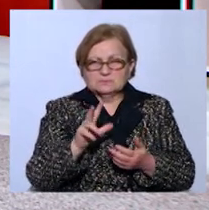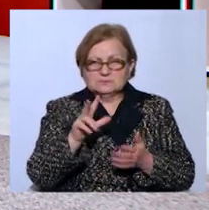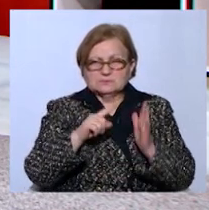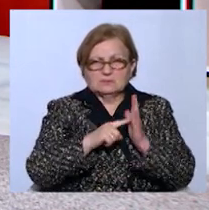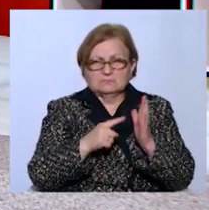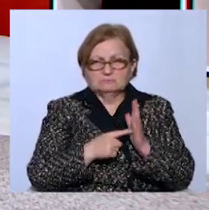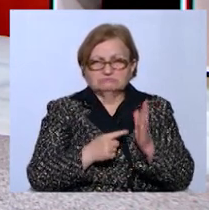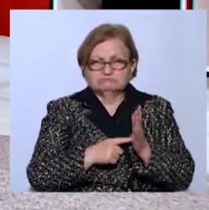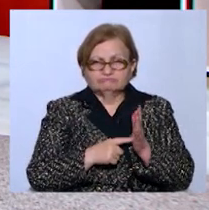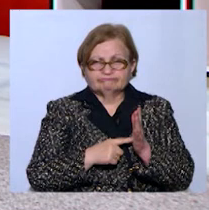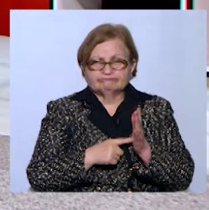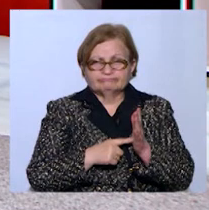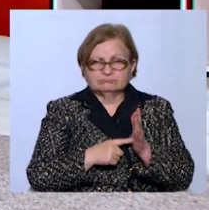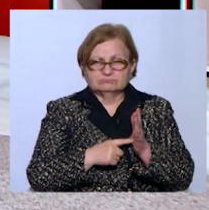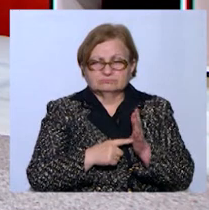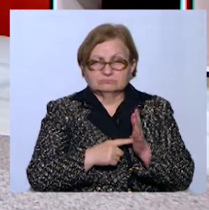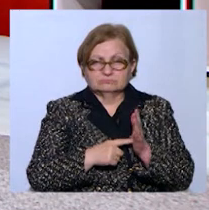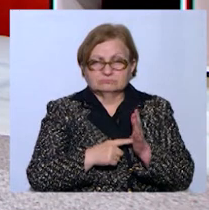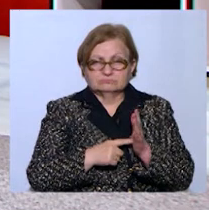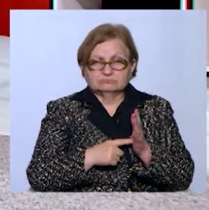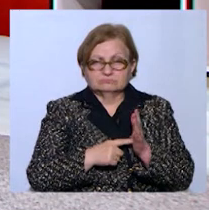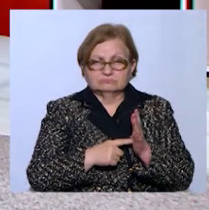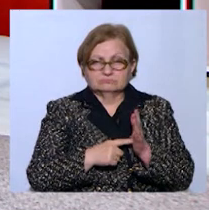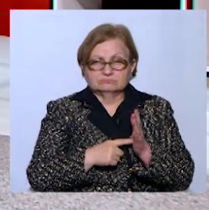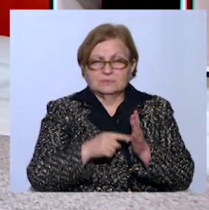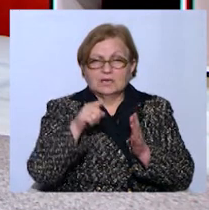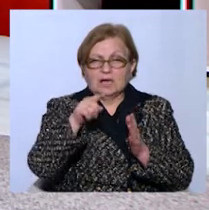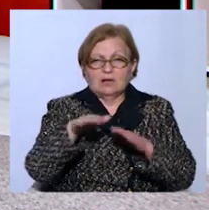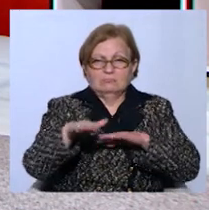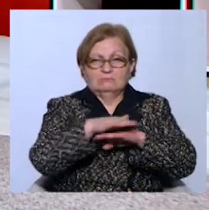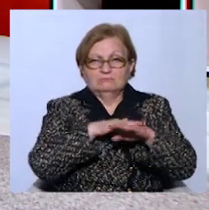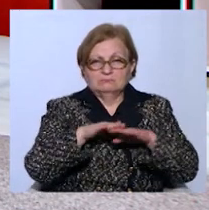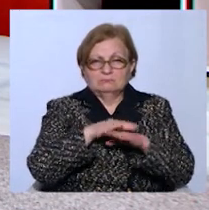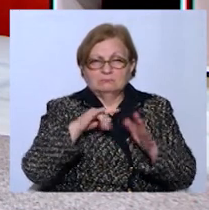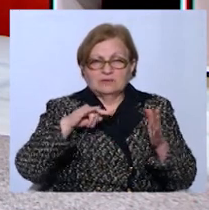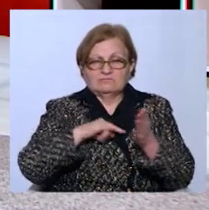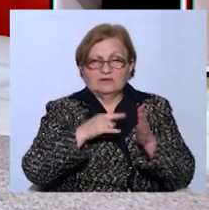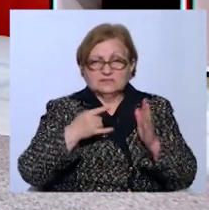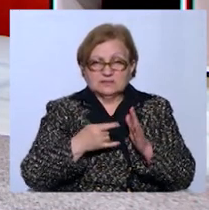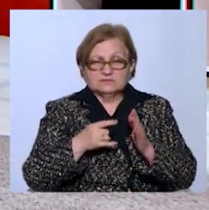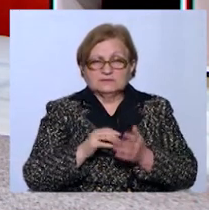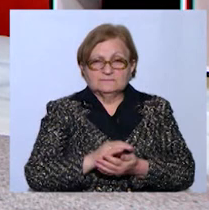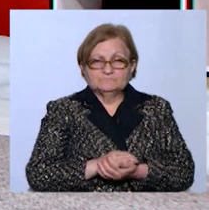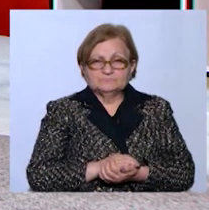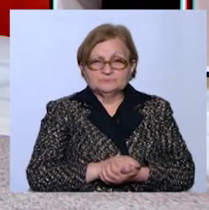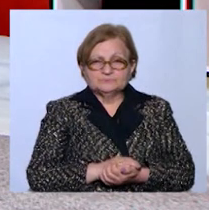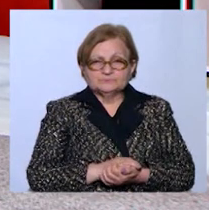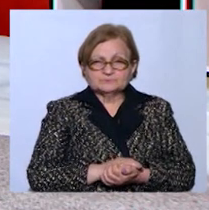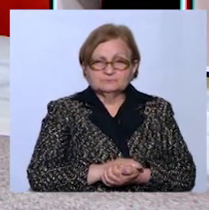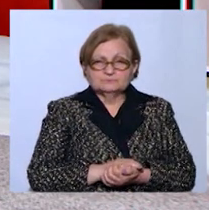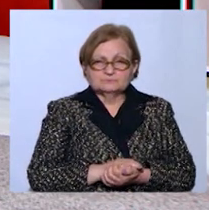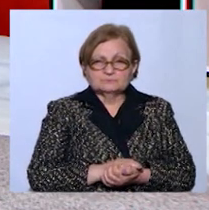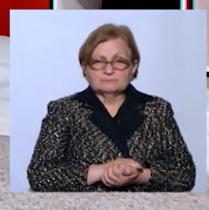ეს სამიანი ხო რაღაცაზე წერია? აი რაზე წერია? აი ამ კვადრატზე. რომ დავხედოს ზემოდან, ხო კვადრატია რა, ესე ხო